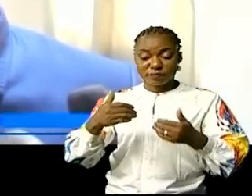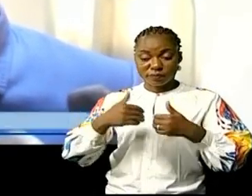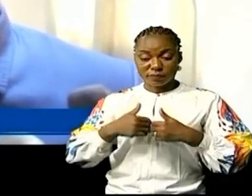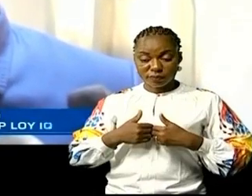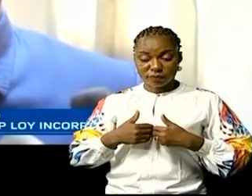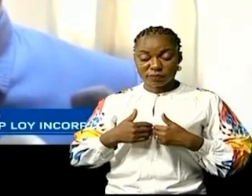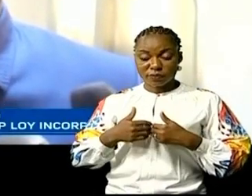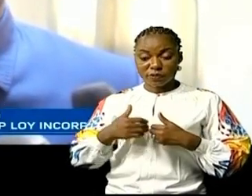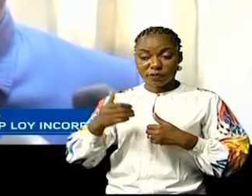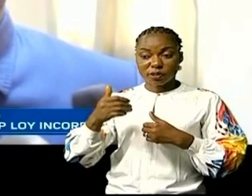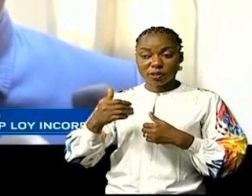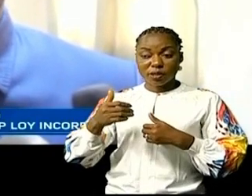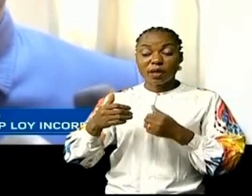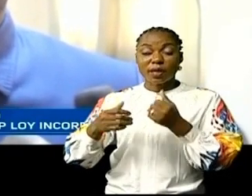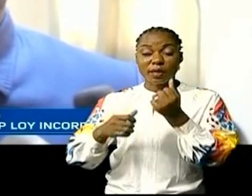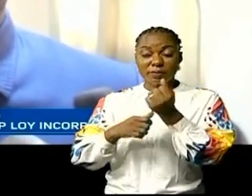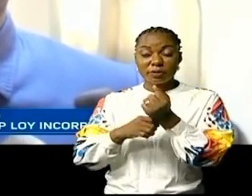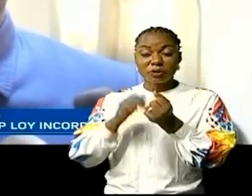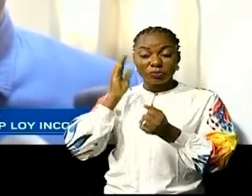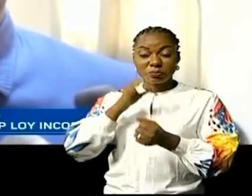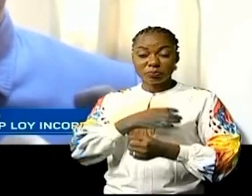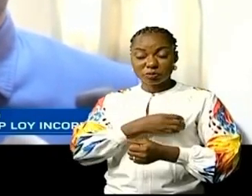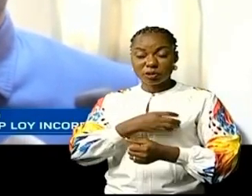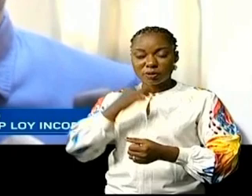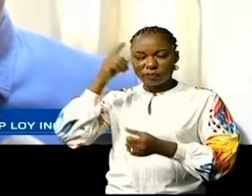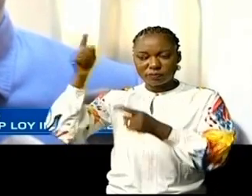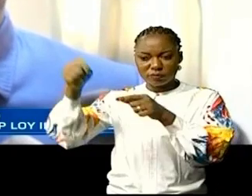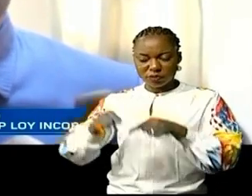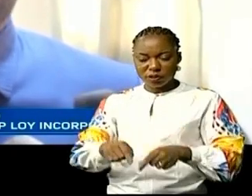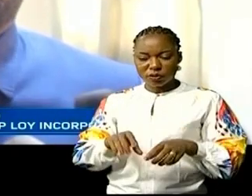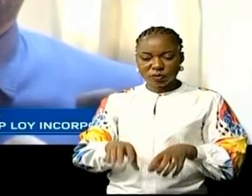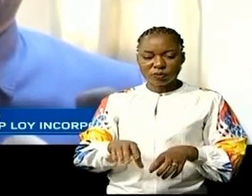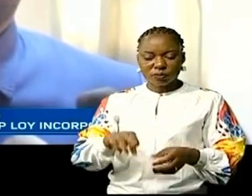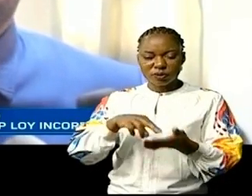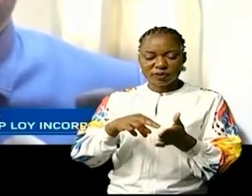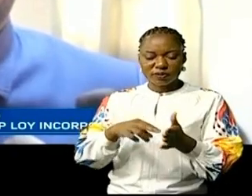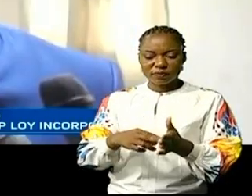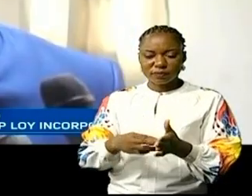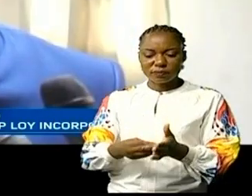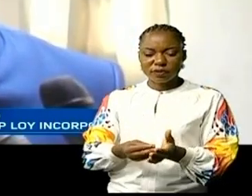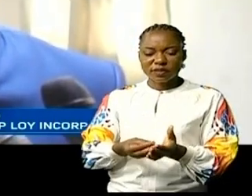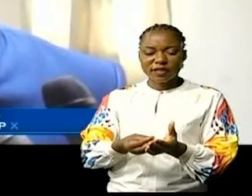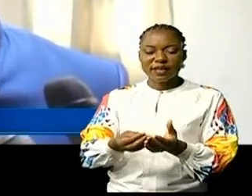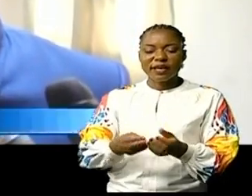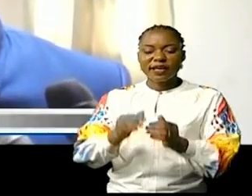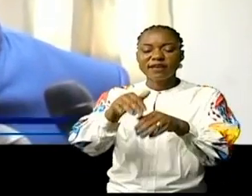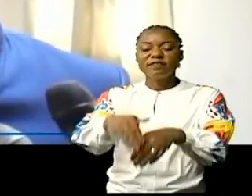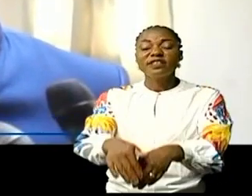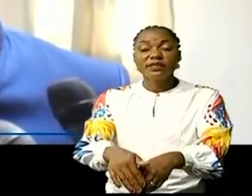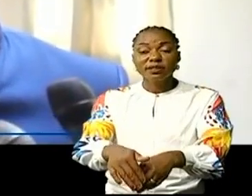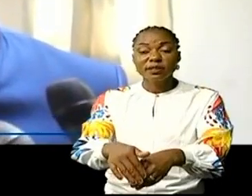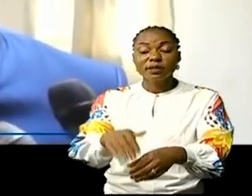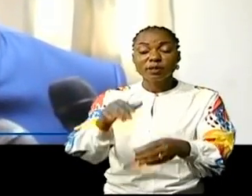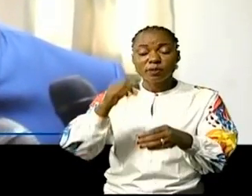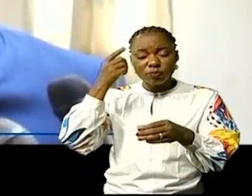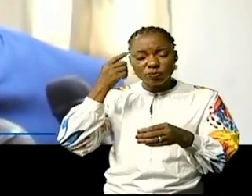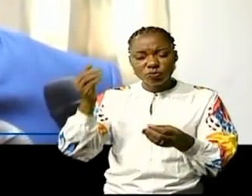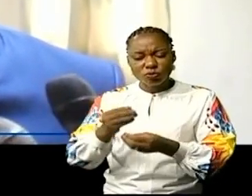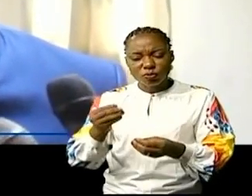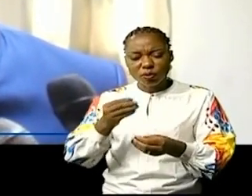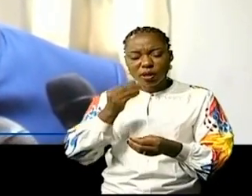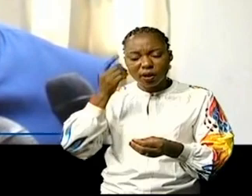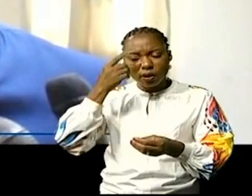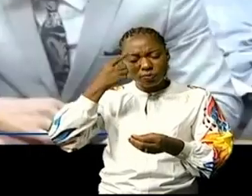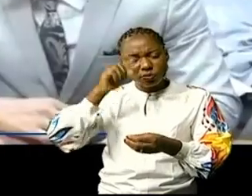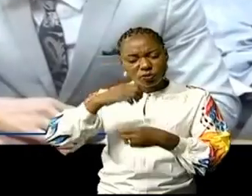au Congo. Parce que les Congolais ont besoin des investisseurs pour créer des emplois. Ici, lors de la réunion, nous avons essayé de parler de